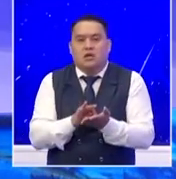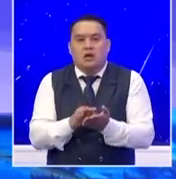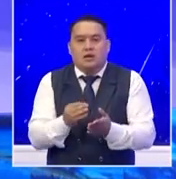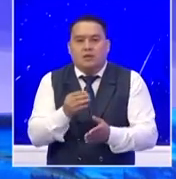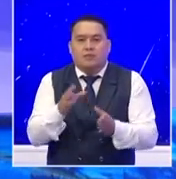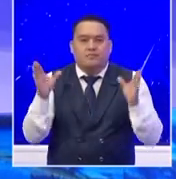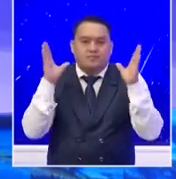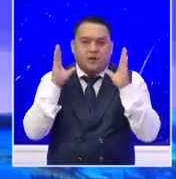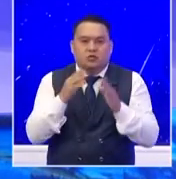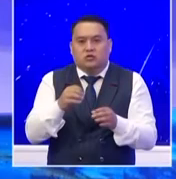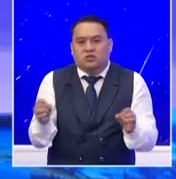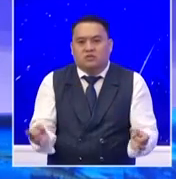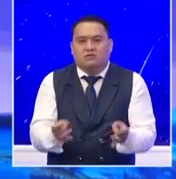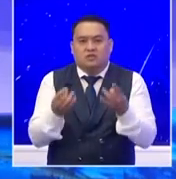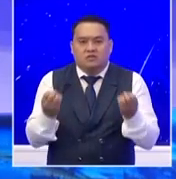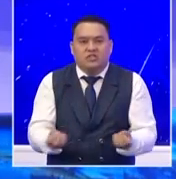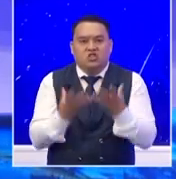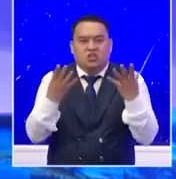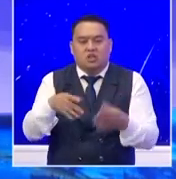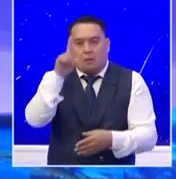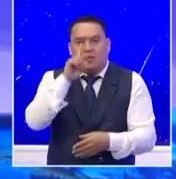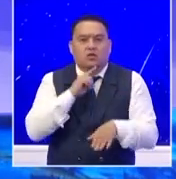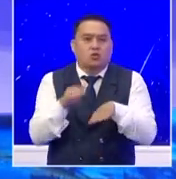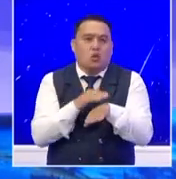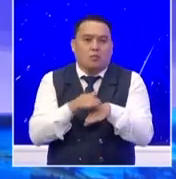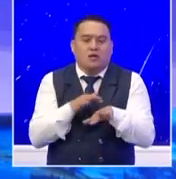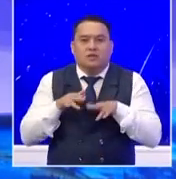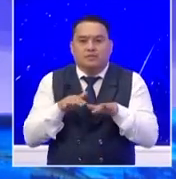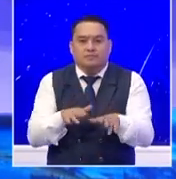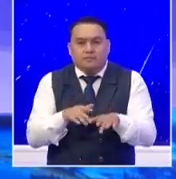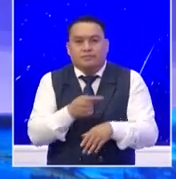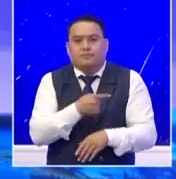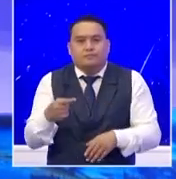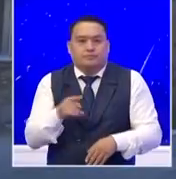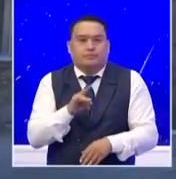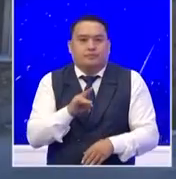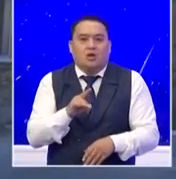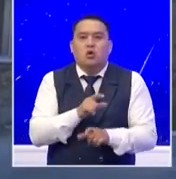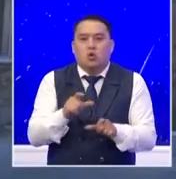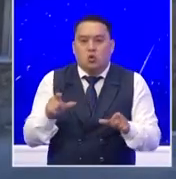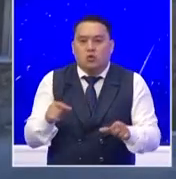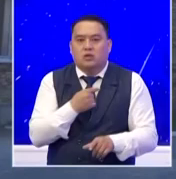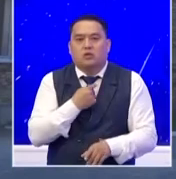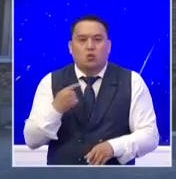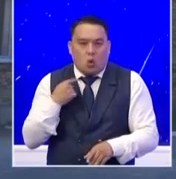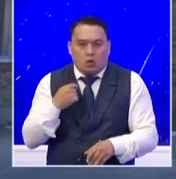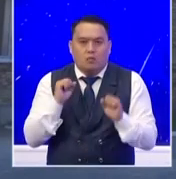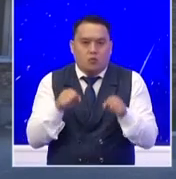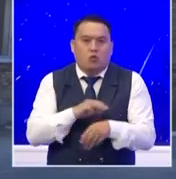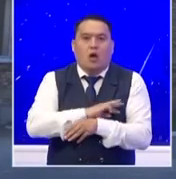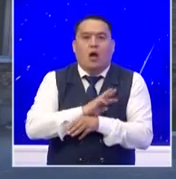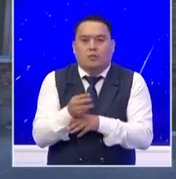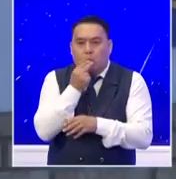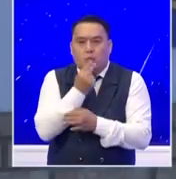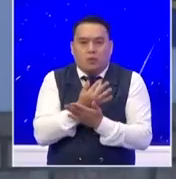постящимся в священный месяц и тем самым совершить благое деяние. В течение всего Рамадана неравнодушные жители областного центра будут